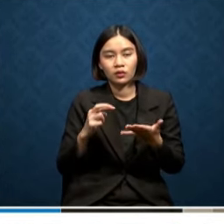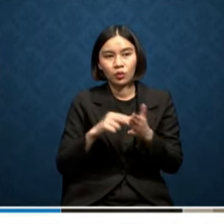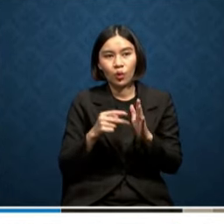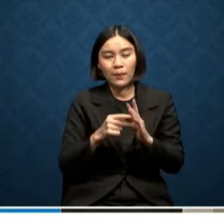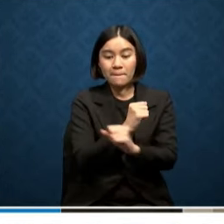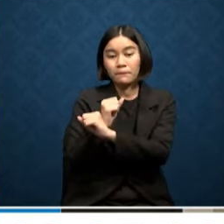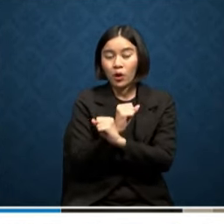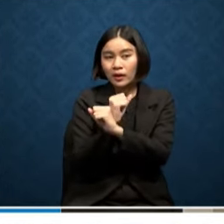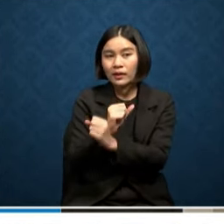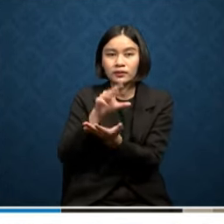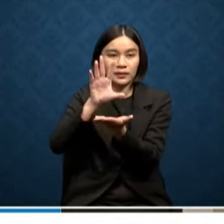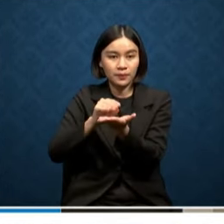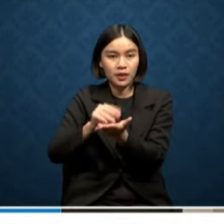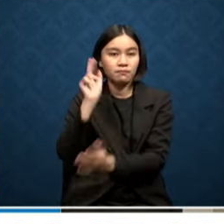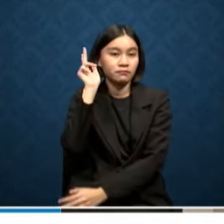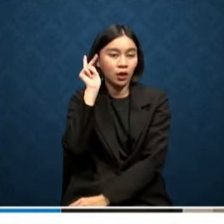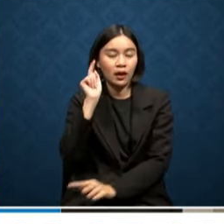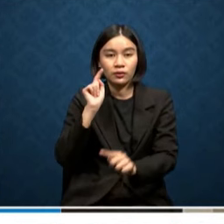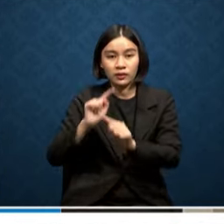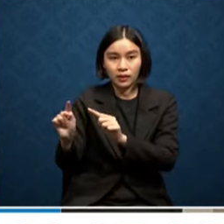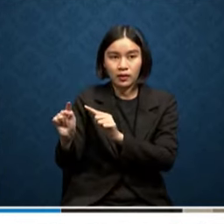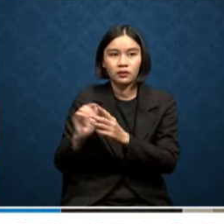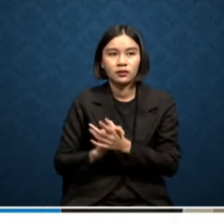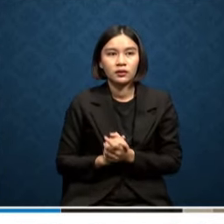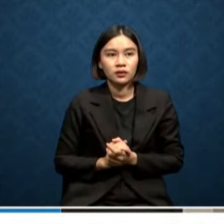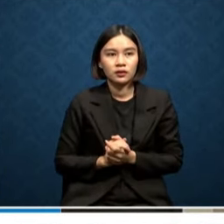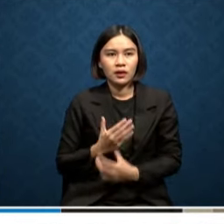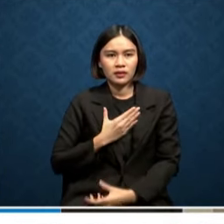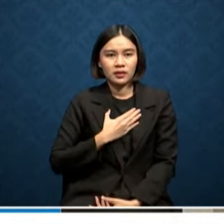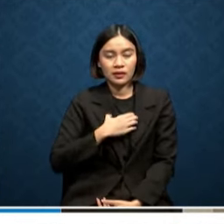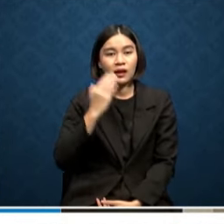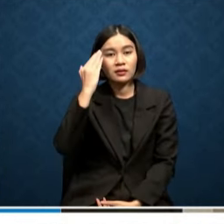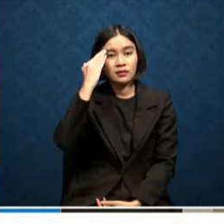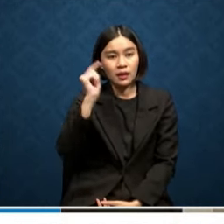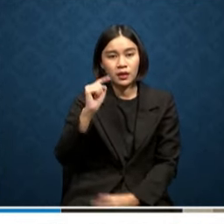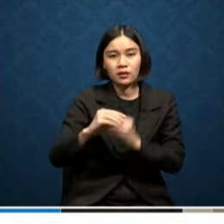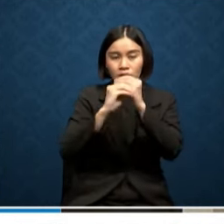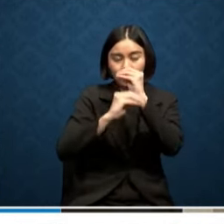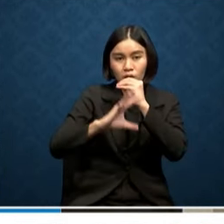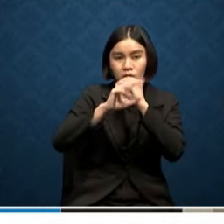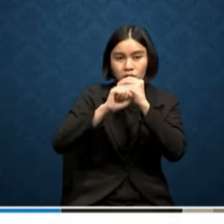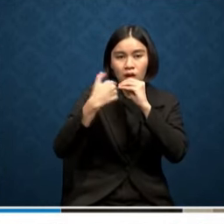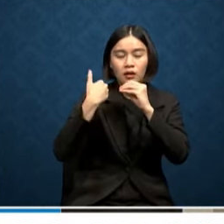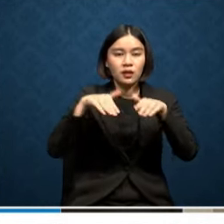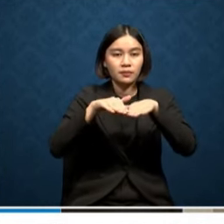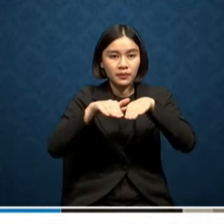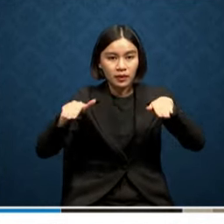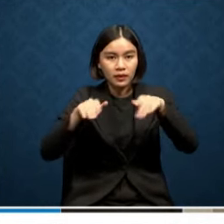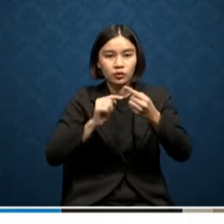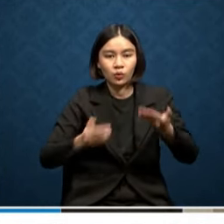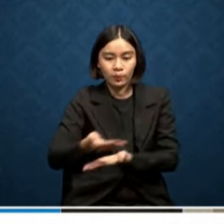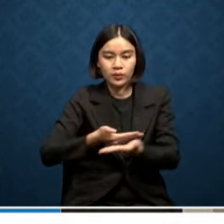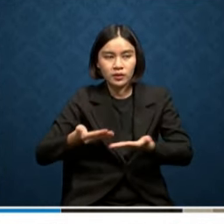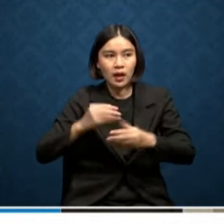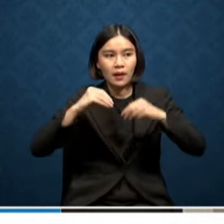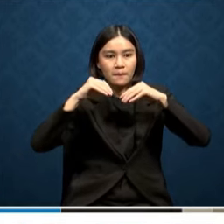ควบคุมข้อมูลข่าวสารนะคะที่ฉันอยากทราบว่ากสทช.เนี่ยมีมาตรการในการพิจารณาการ